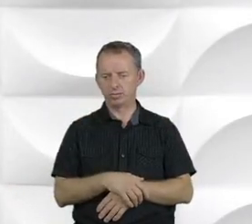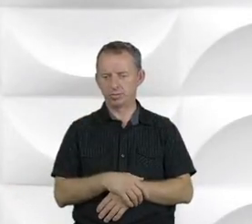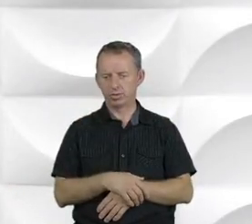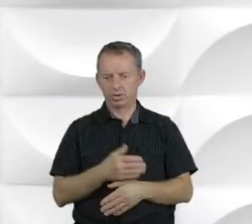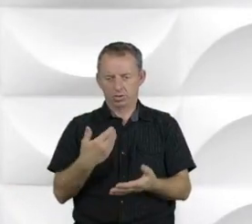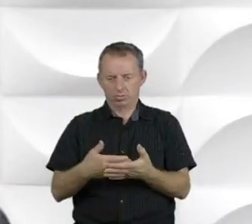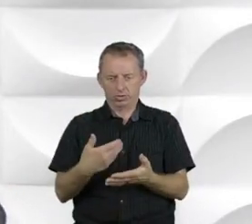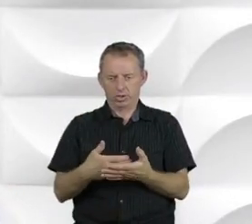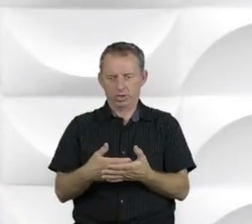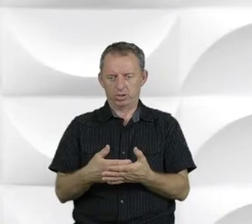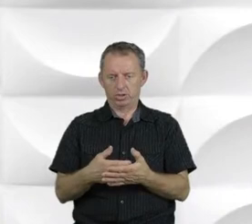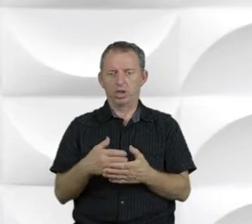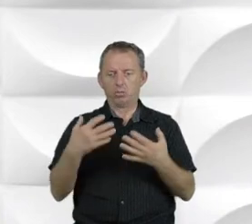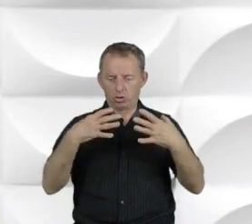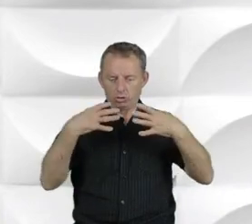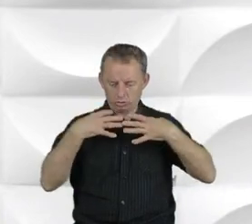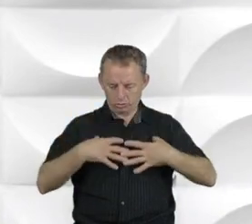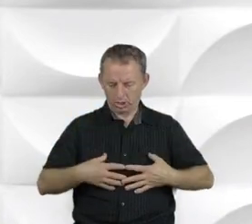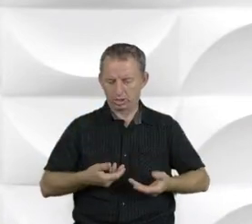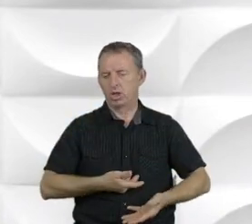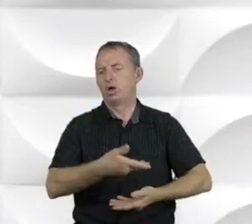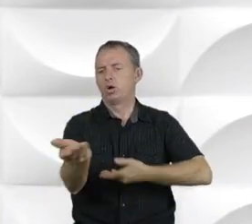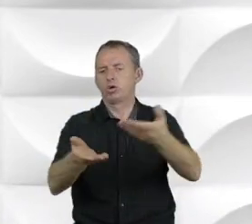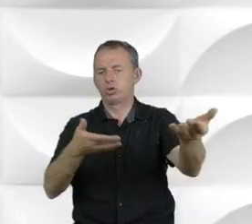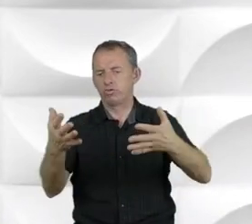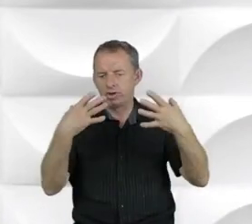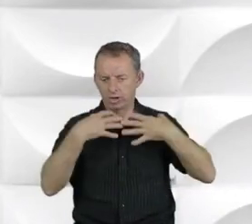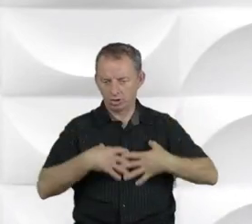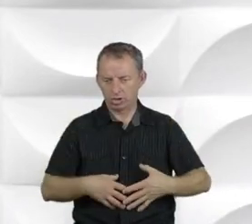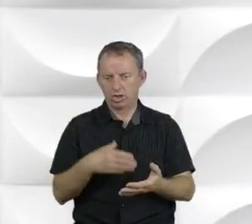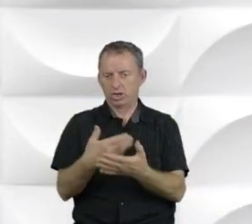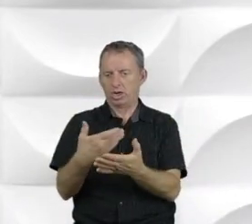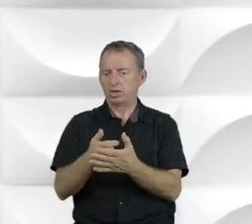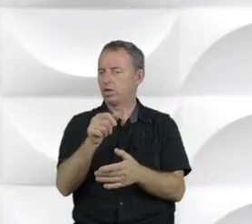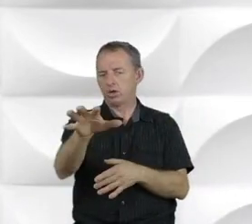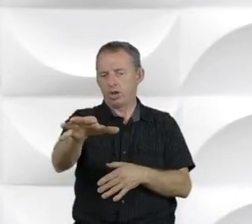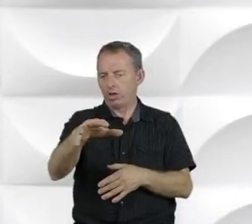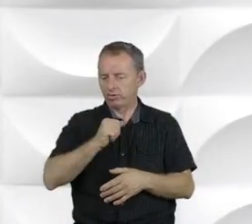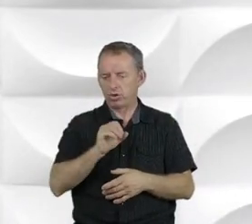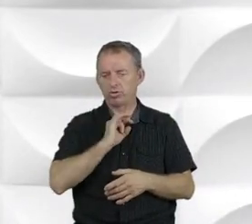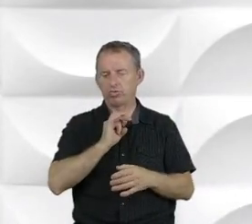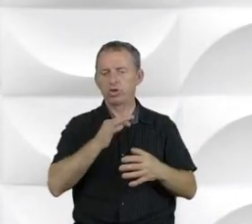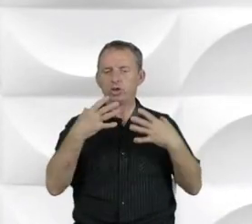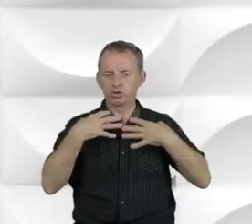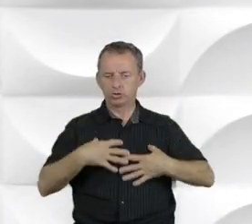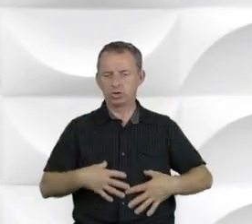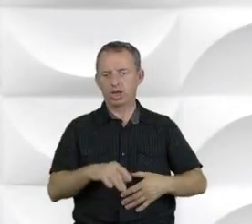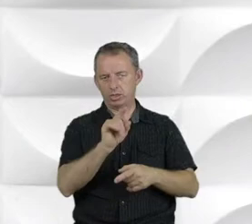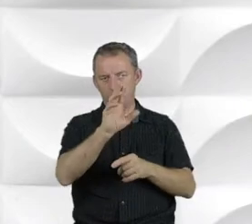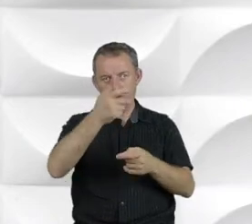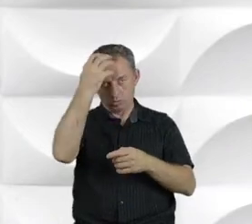Przecież był czas rozdawania szat. Dlaczego nie wziąłeś tej szaty?